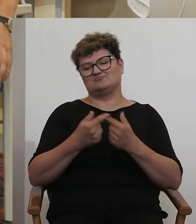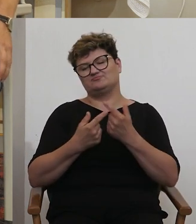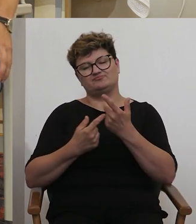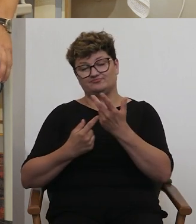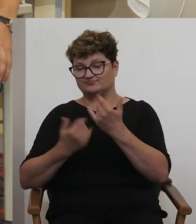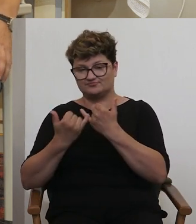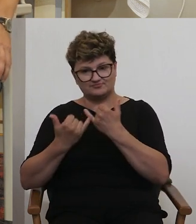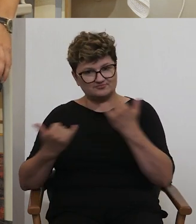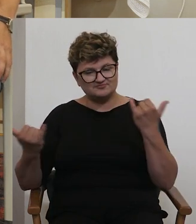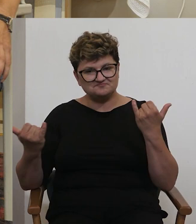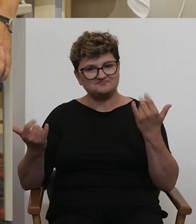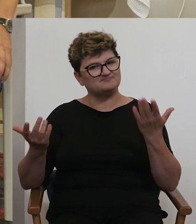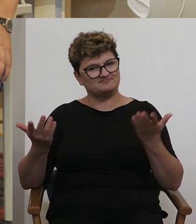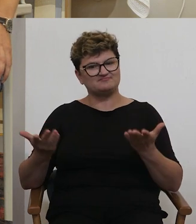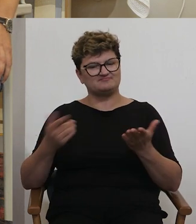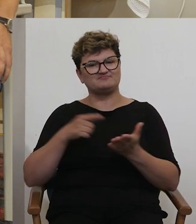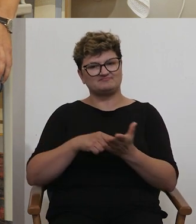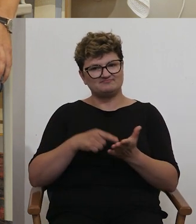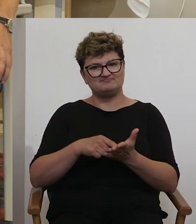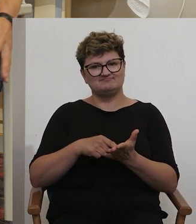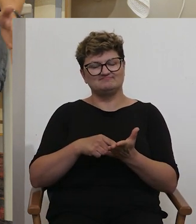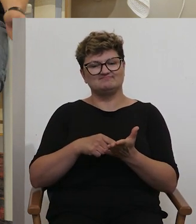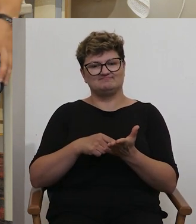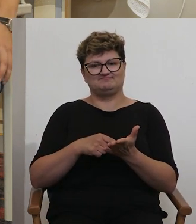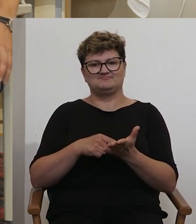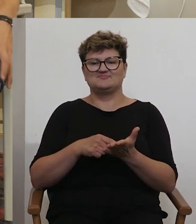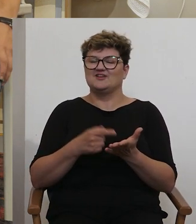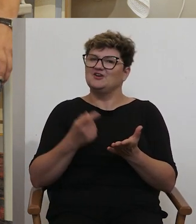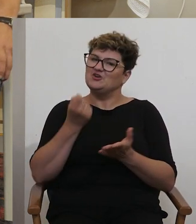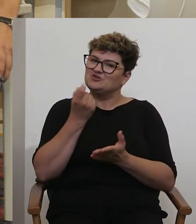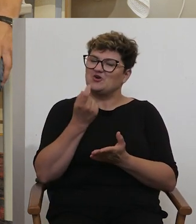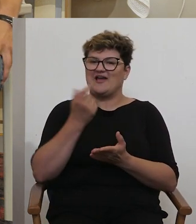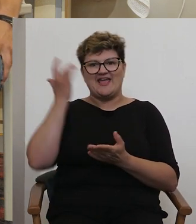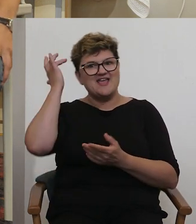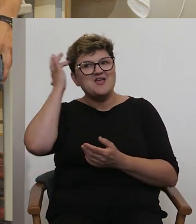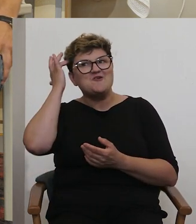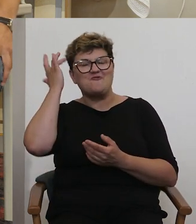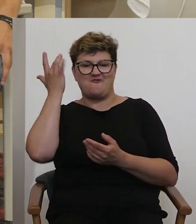i tak dalej, i tak dalej. Więc to jest taka troszeczkę